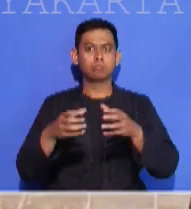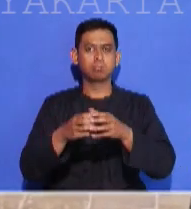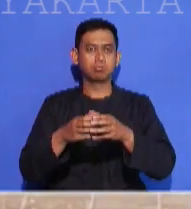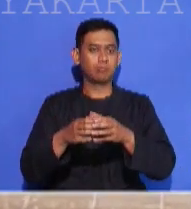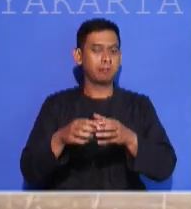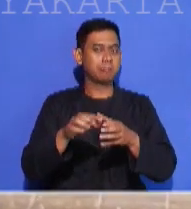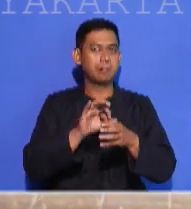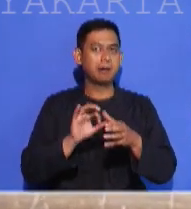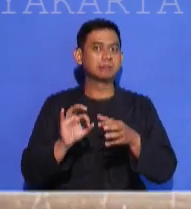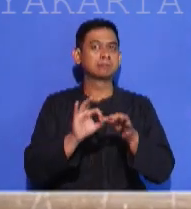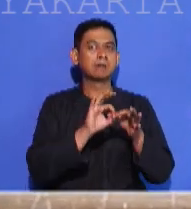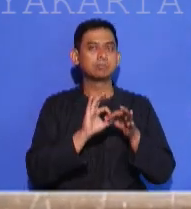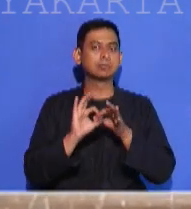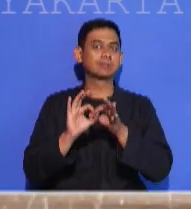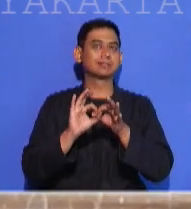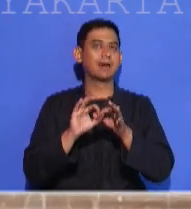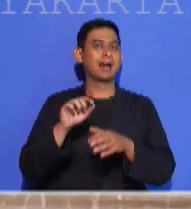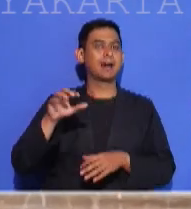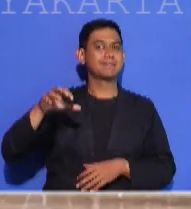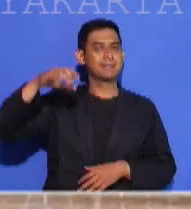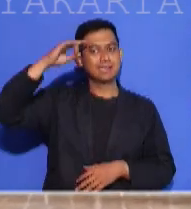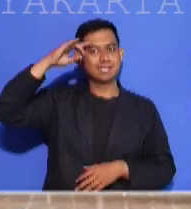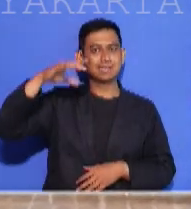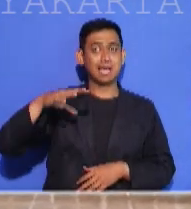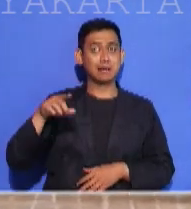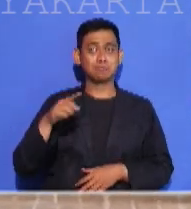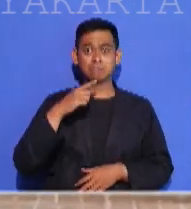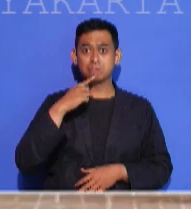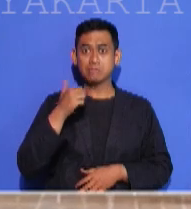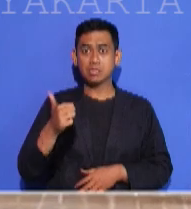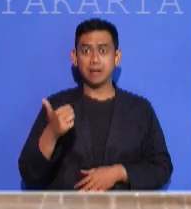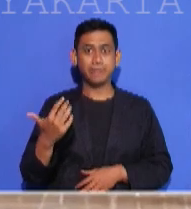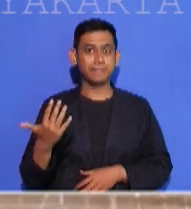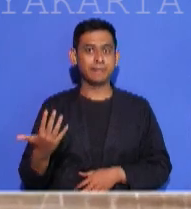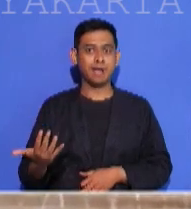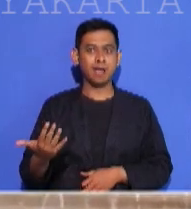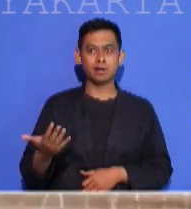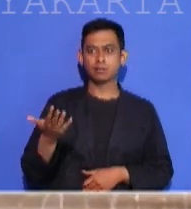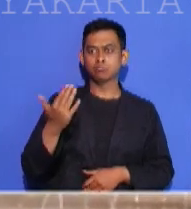Kalurahan Sukareno. Yang paling penting bagaimana tadi sudah disampaikan Pak Lurah,